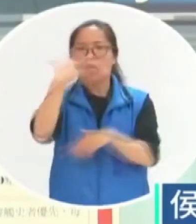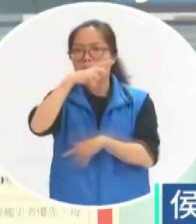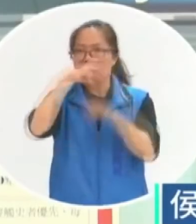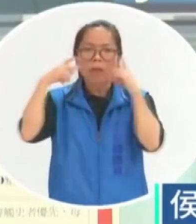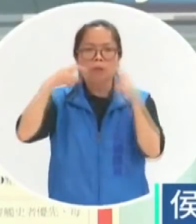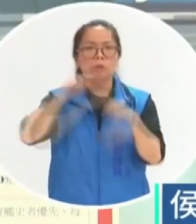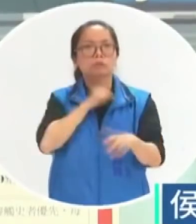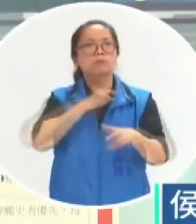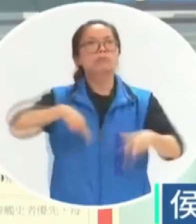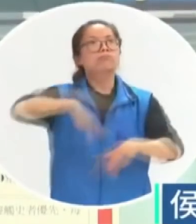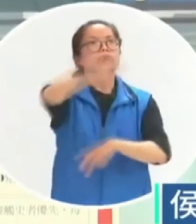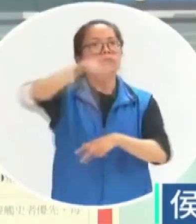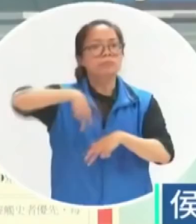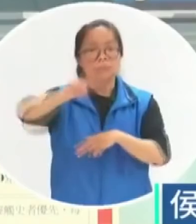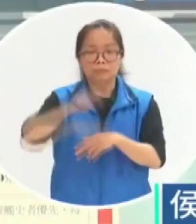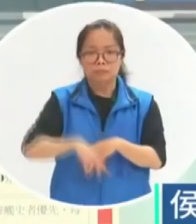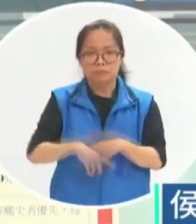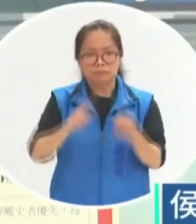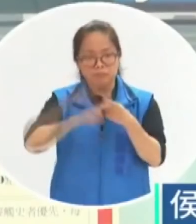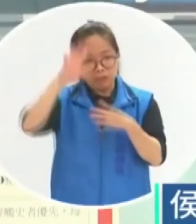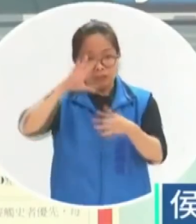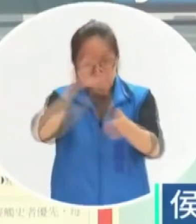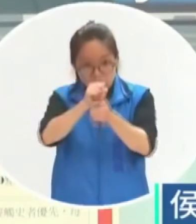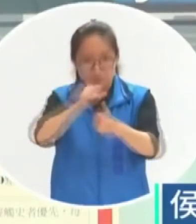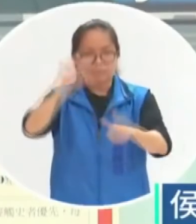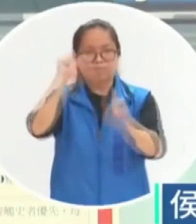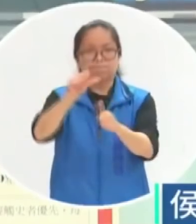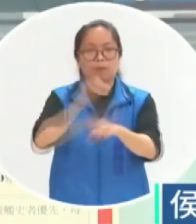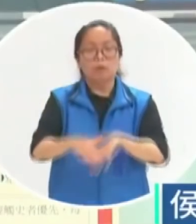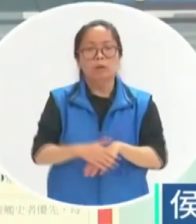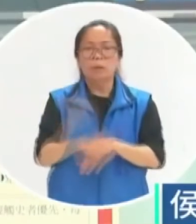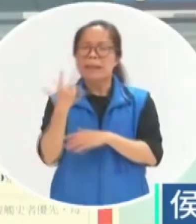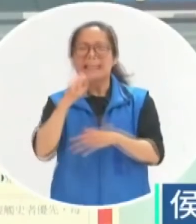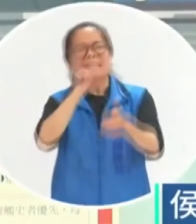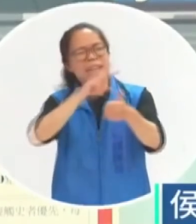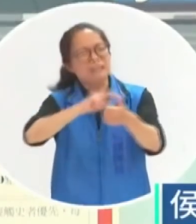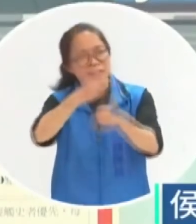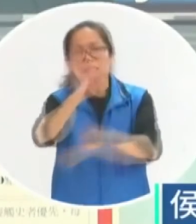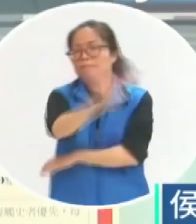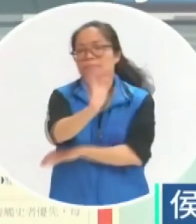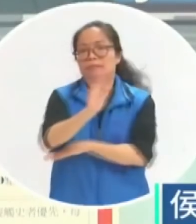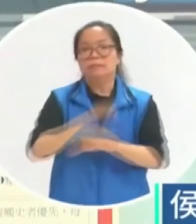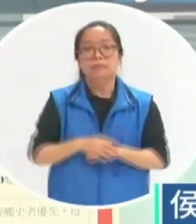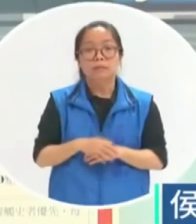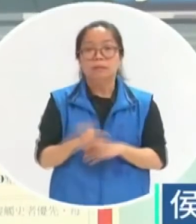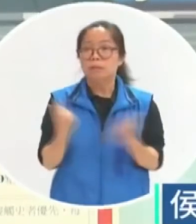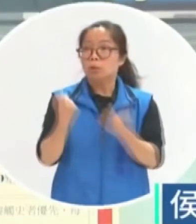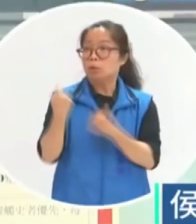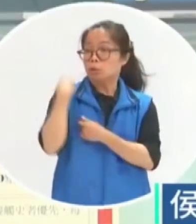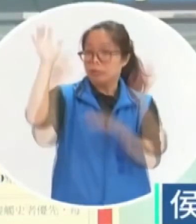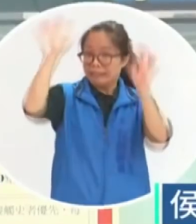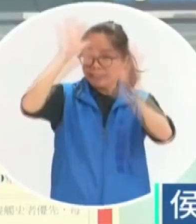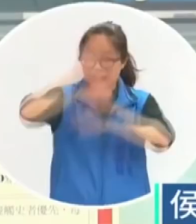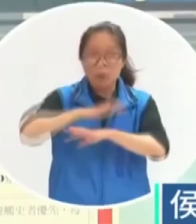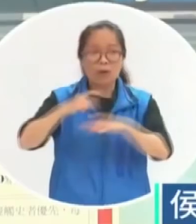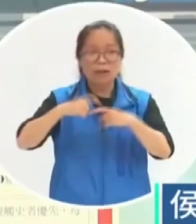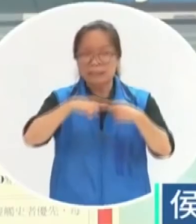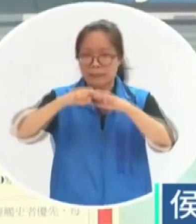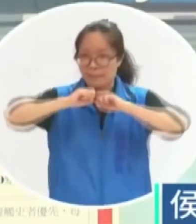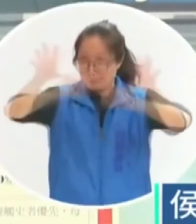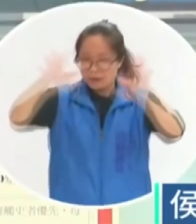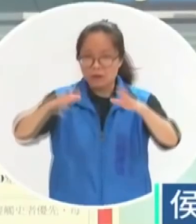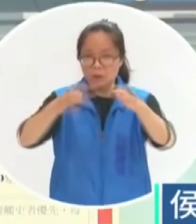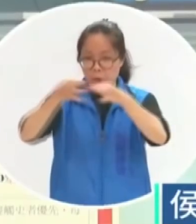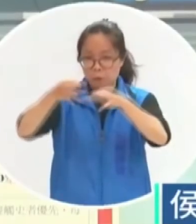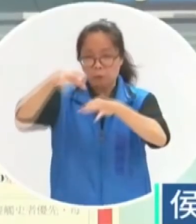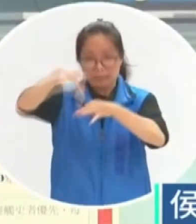上走，很抱歉，抓到我就开罚，我不会再等你了啦。包括昨天晚上我已经雷厉风行告诉营业场